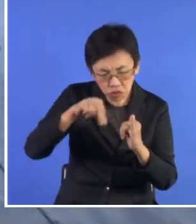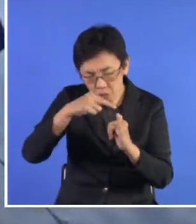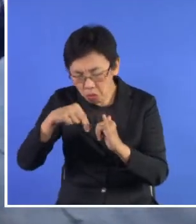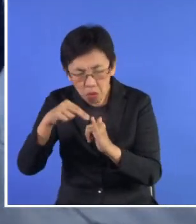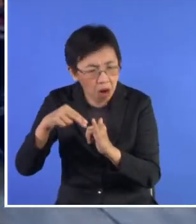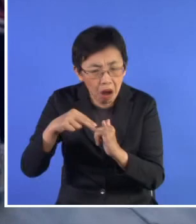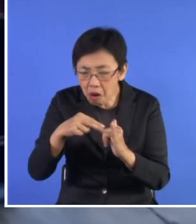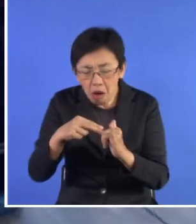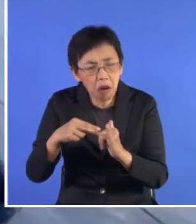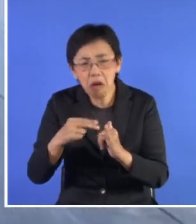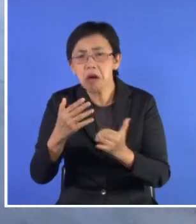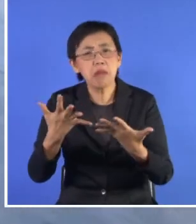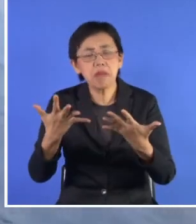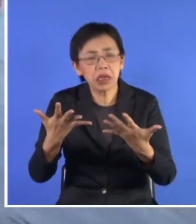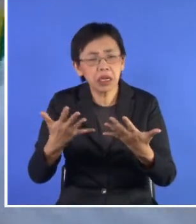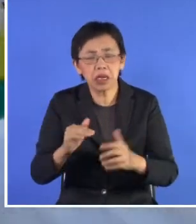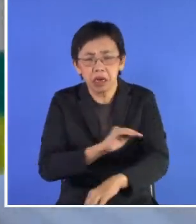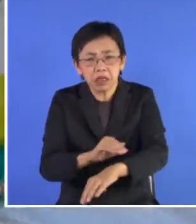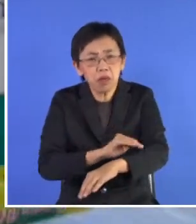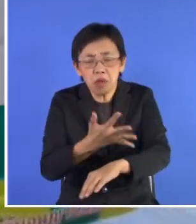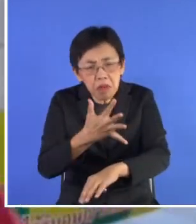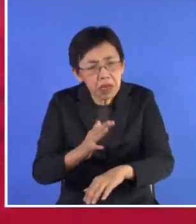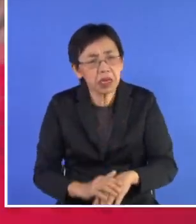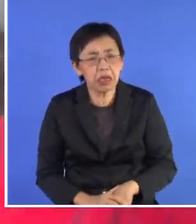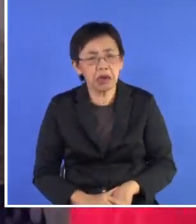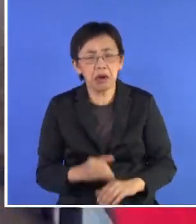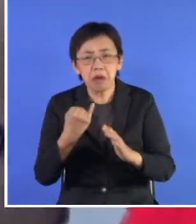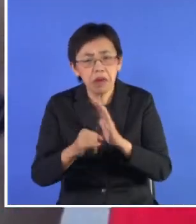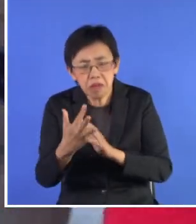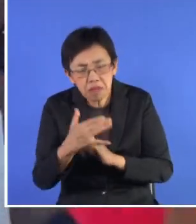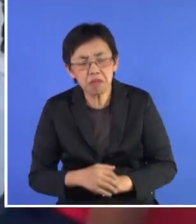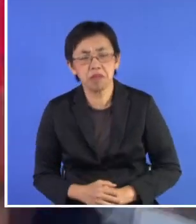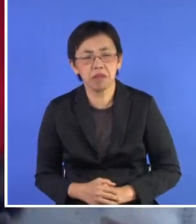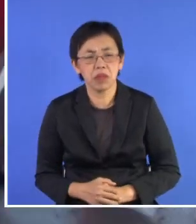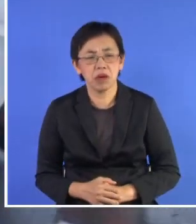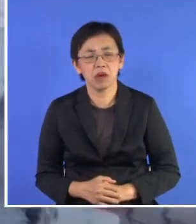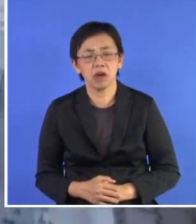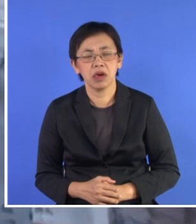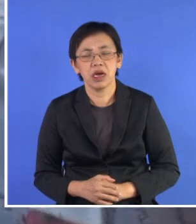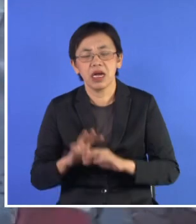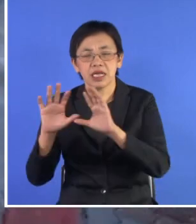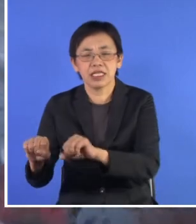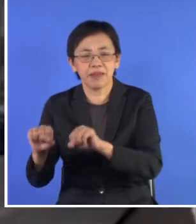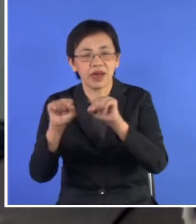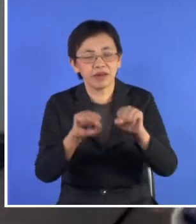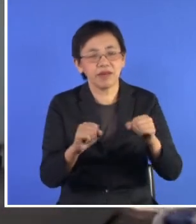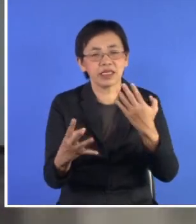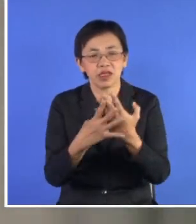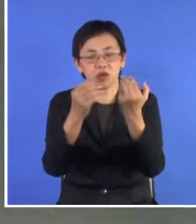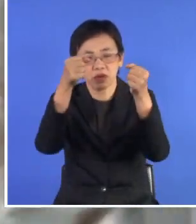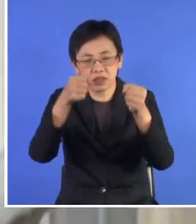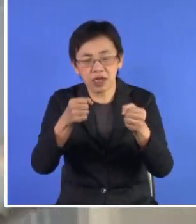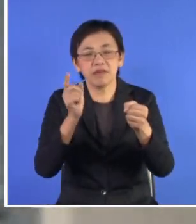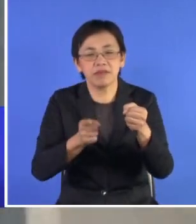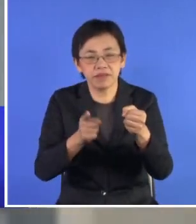ไม่มีนี่ไม่มีสบู่ไม่มีสิ่งแปลกปลอมอะไรเลยสุดท้ายเลยคุมตัวกลับมาที่ห้องขังเหมือนเดิมคืออย่าง